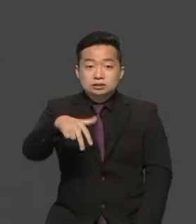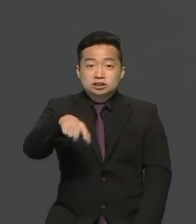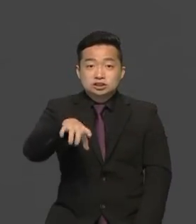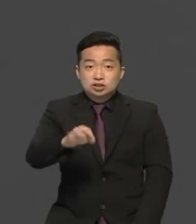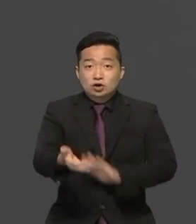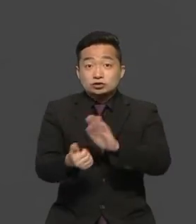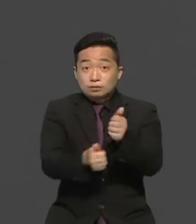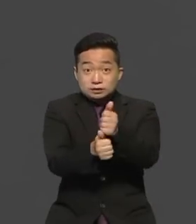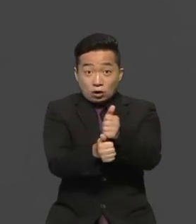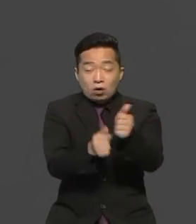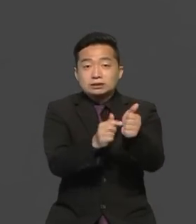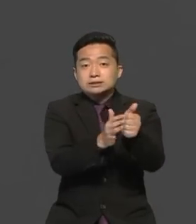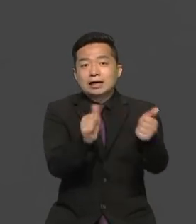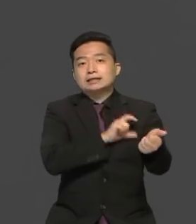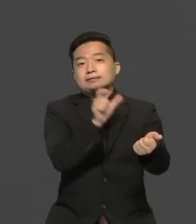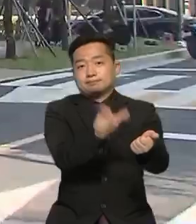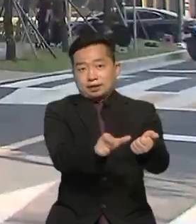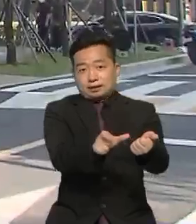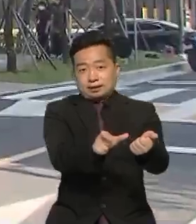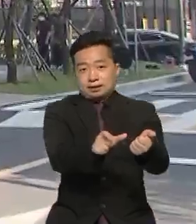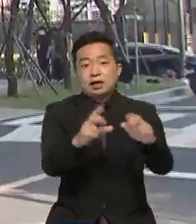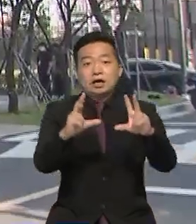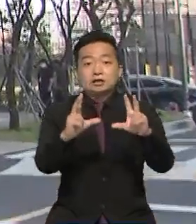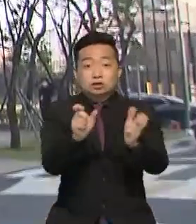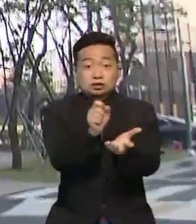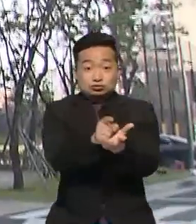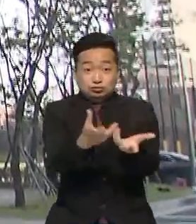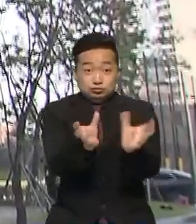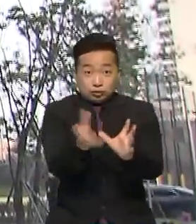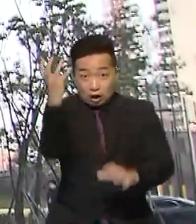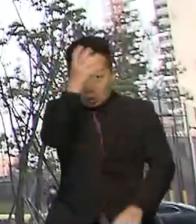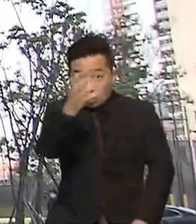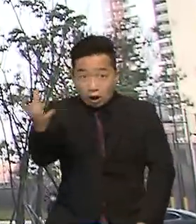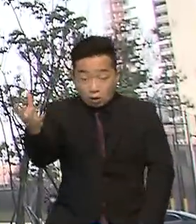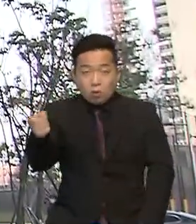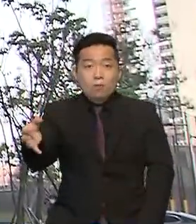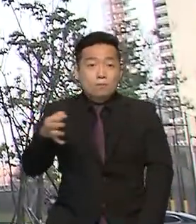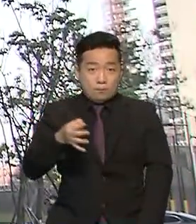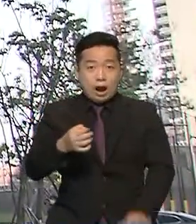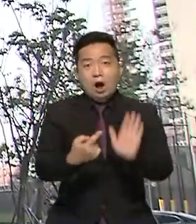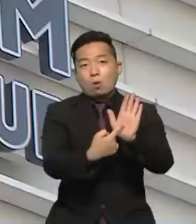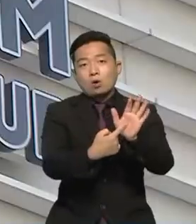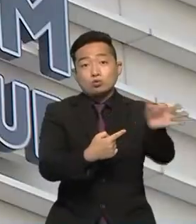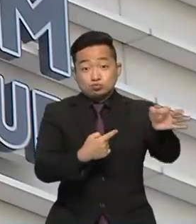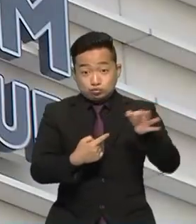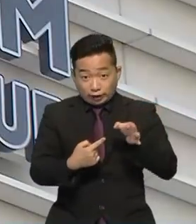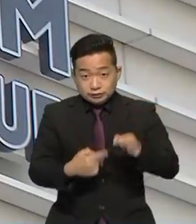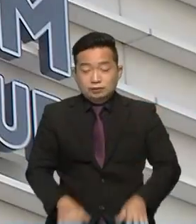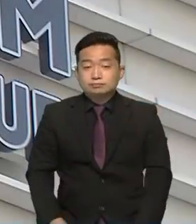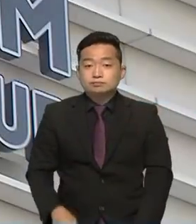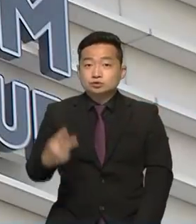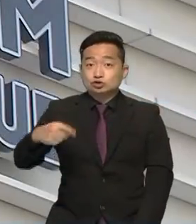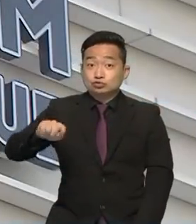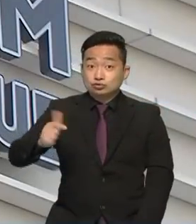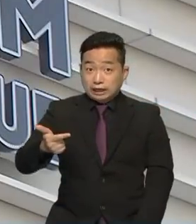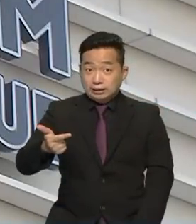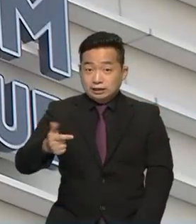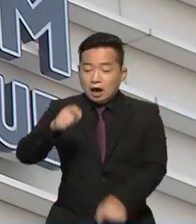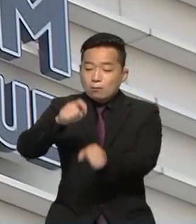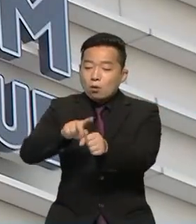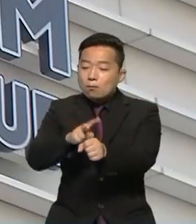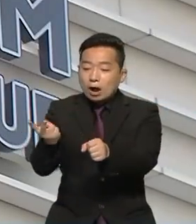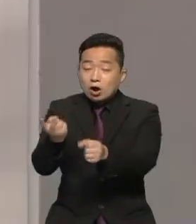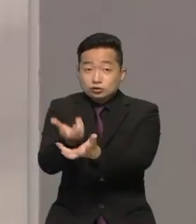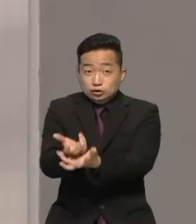서명이 등장합니다. 이처럼 성남FC의 광고 후원 유치와 운영, 두산 측과의 용도 변경 협의 과정에 정